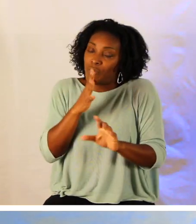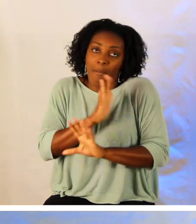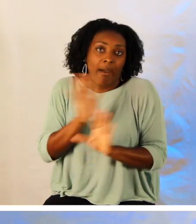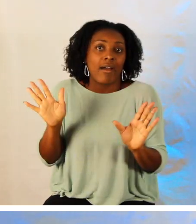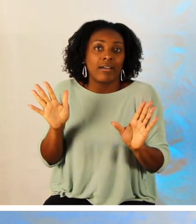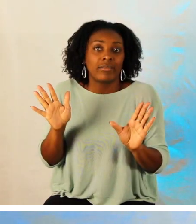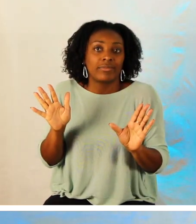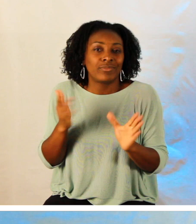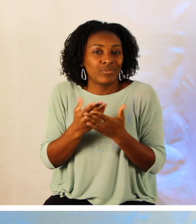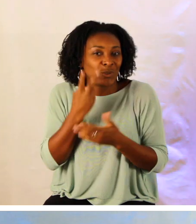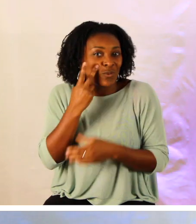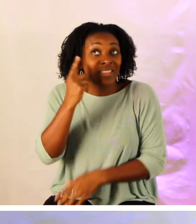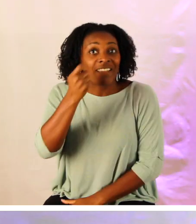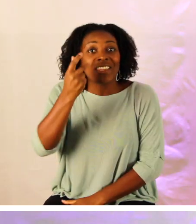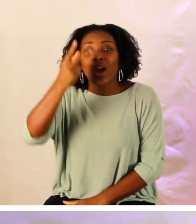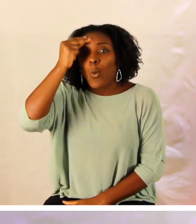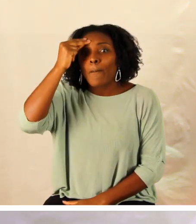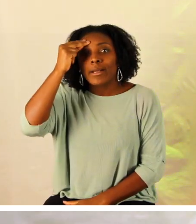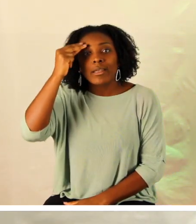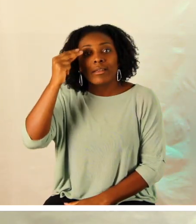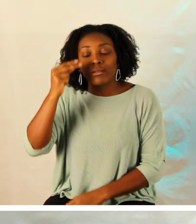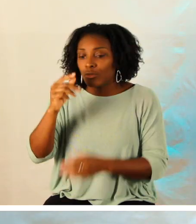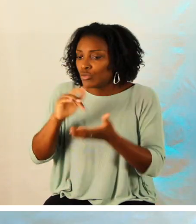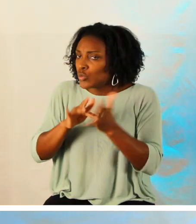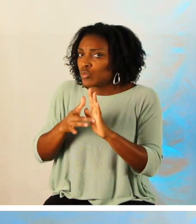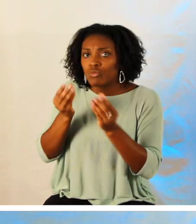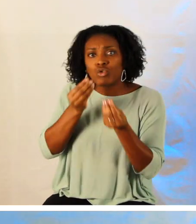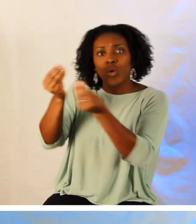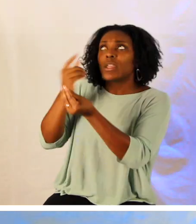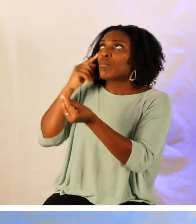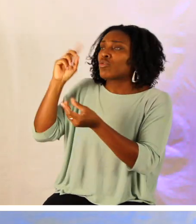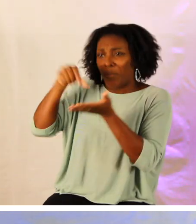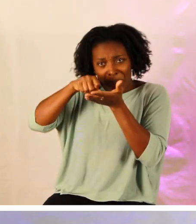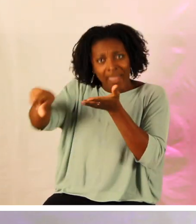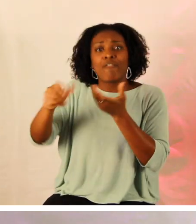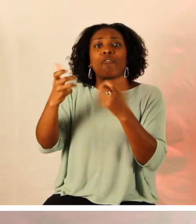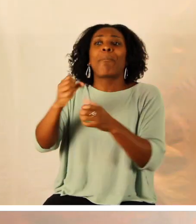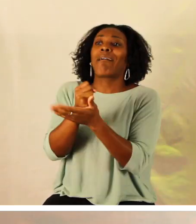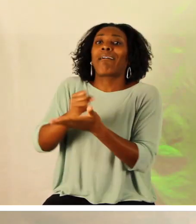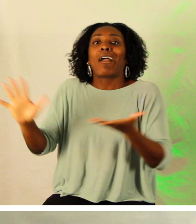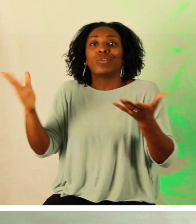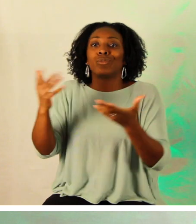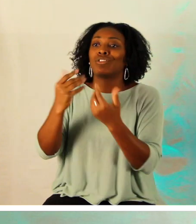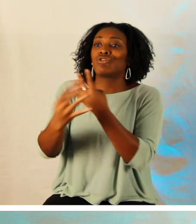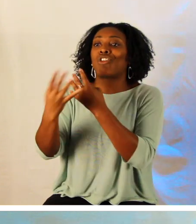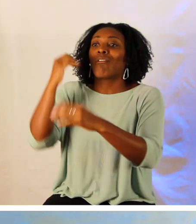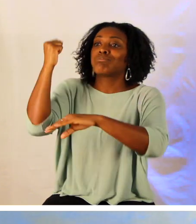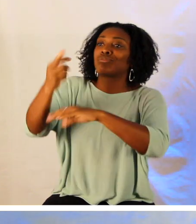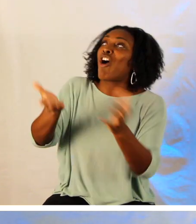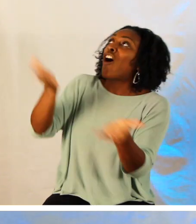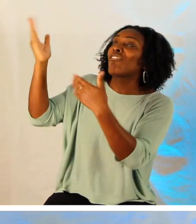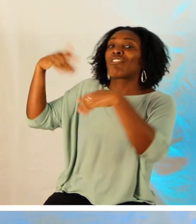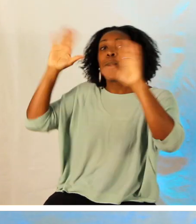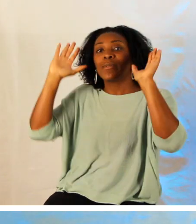David avait compris ce principe avec Dieu, c'était de tout donner pour Dieu, et qu'il ne voulait pas être celui qui marche